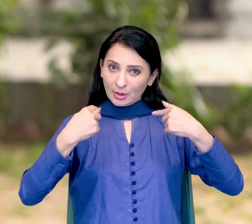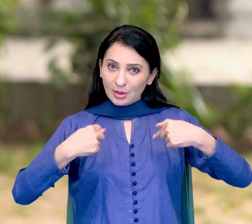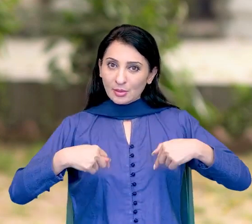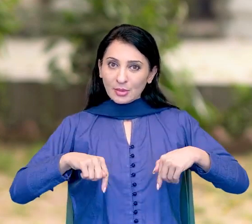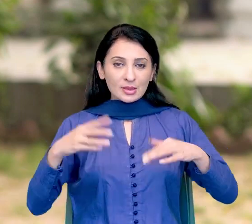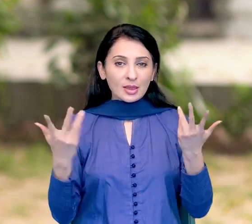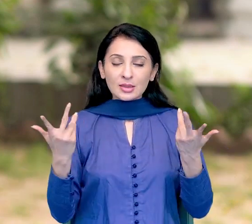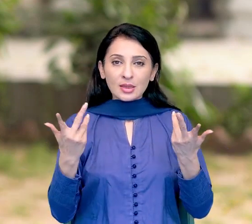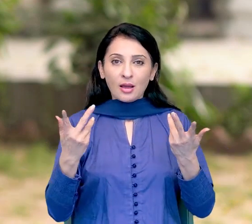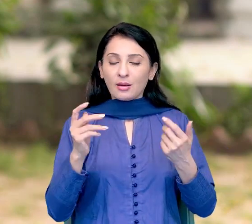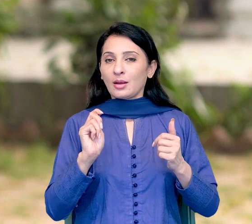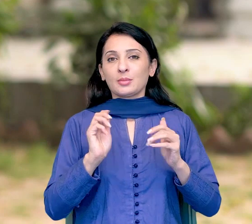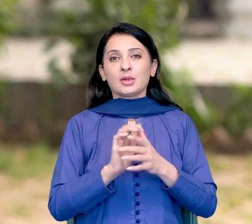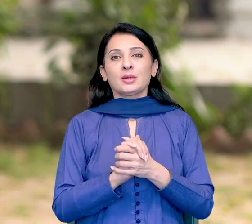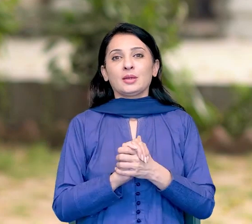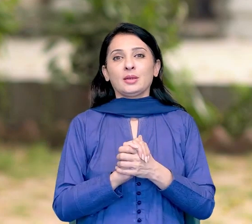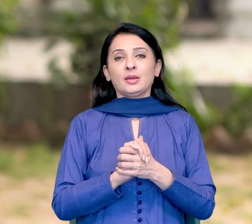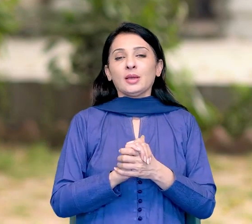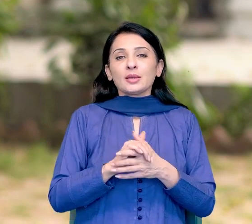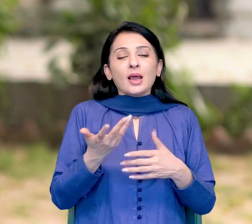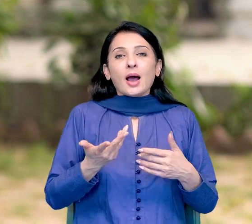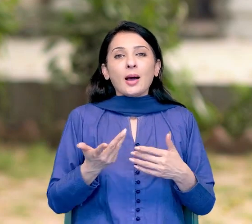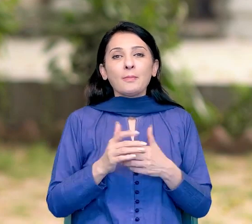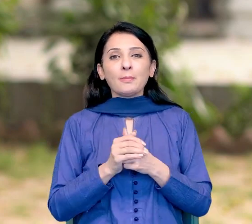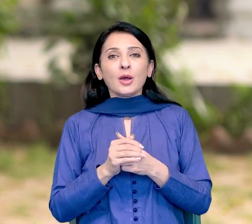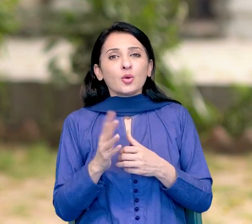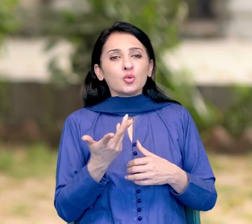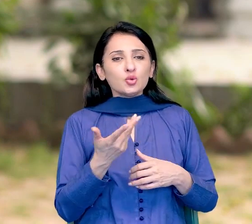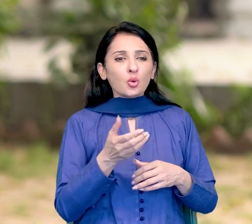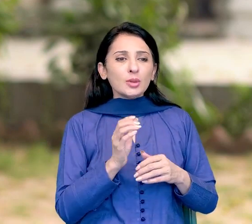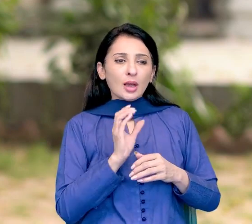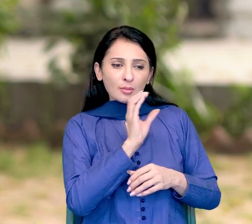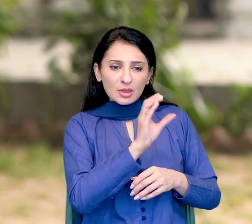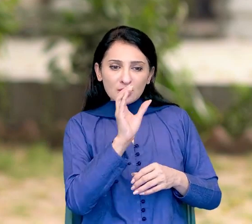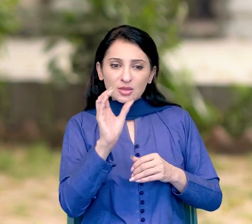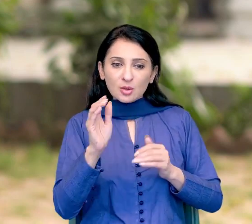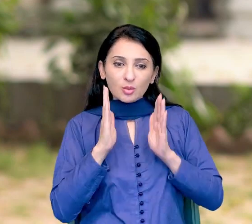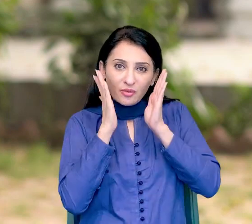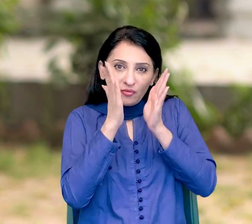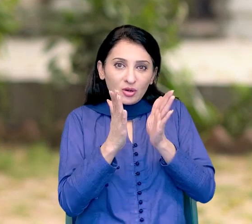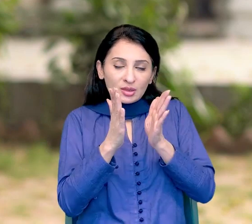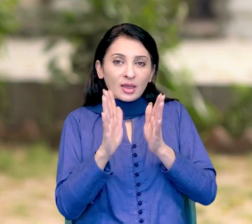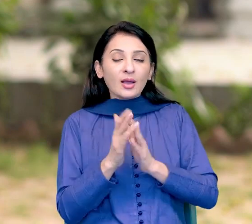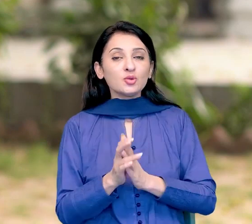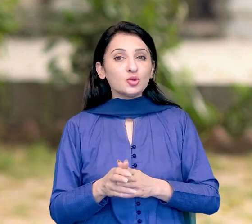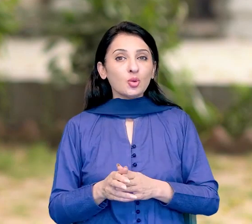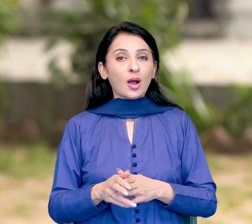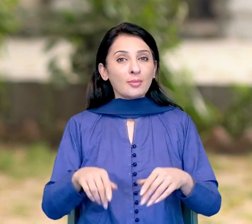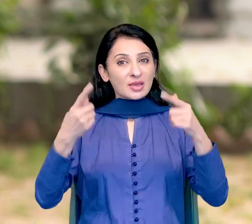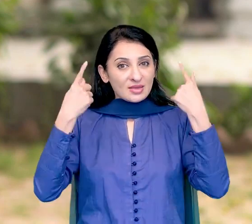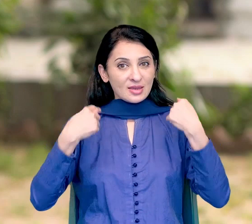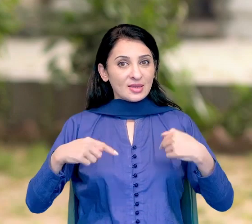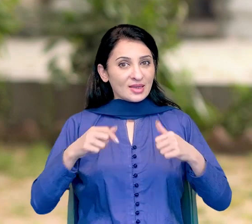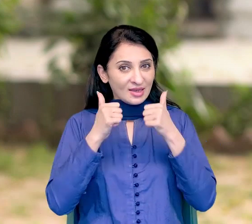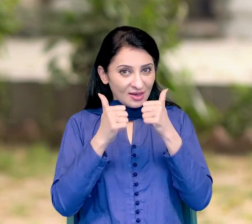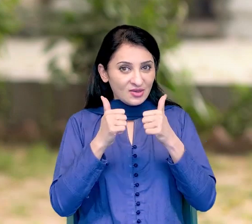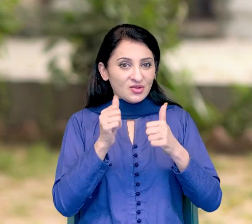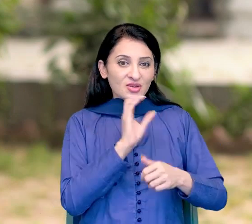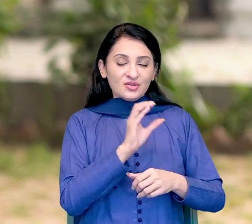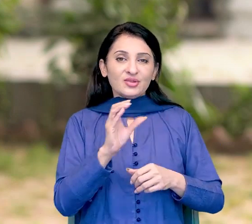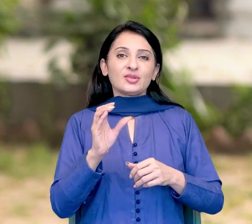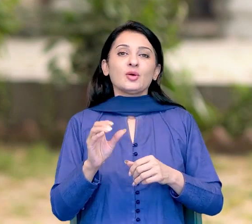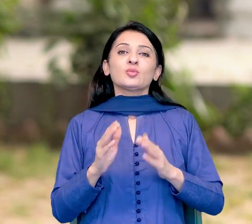you are trying to avoid. آپ ان چیزوں پہ فوکس کریں کہ آپ ہیلتھی چیزیں کھا رہے ہیں. اس کو بہت مہنگا یا